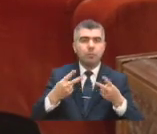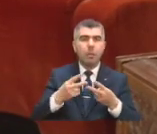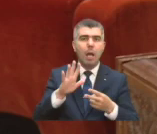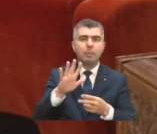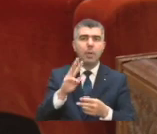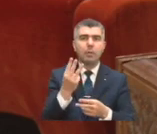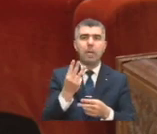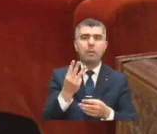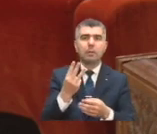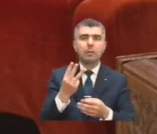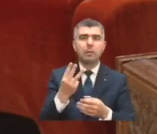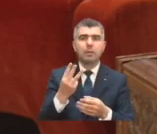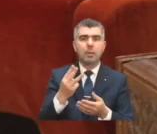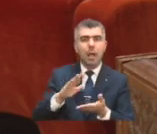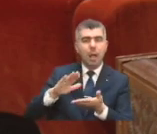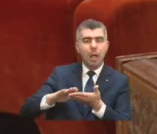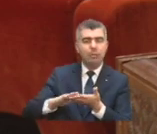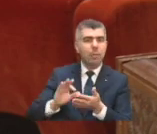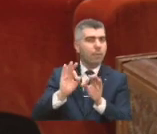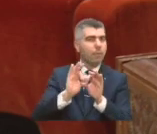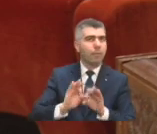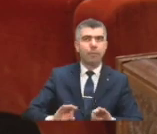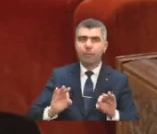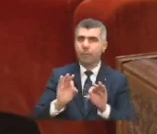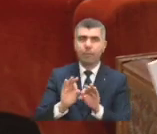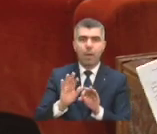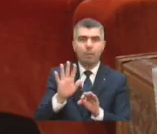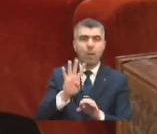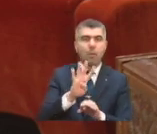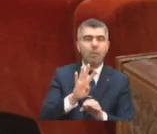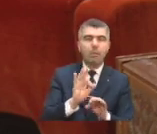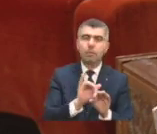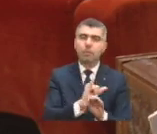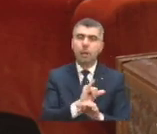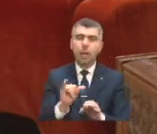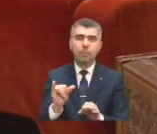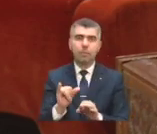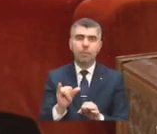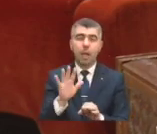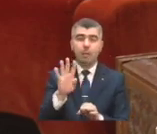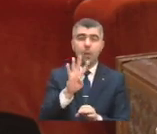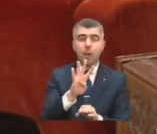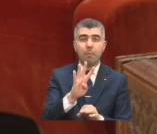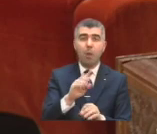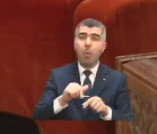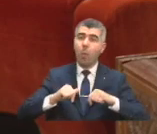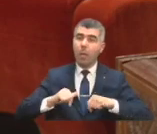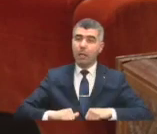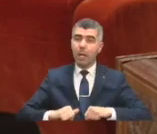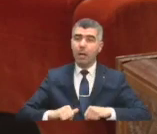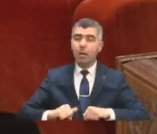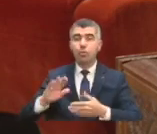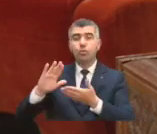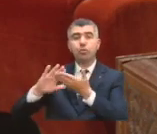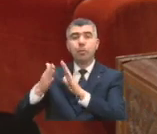بحال قررناها، وهي ما قررنا لا 35 ولا 45. لأنه 45 جابتها الوزارة، 35 جابتها